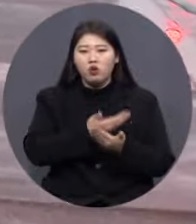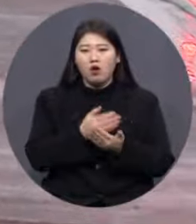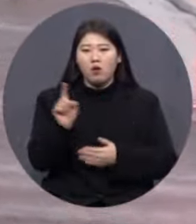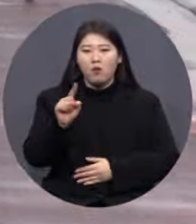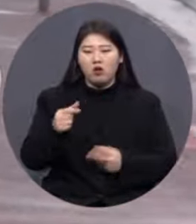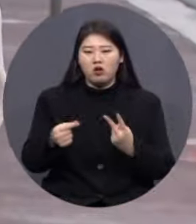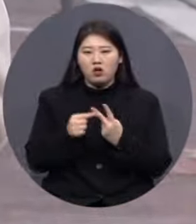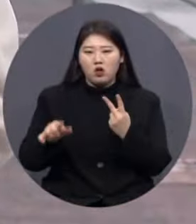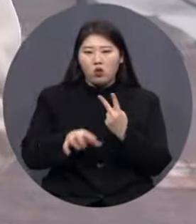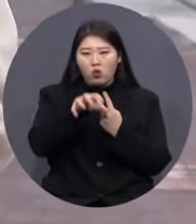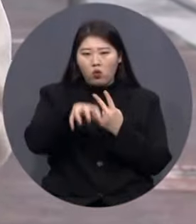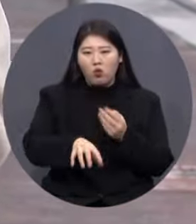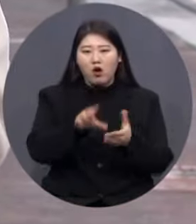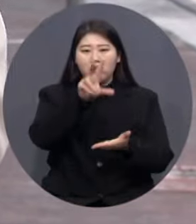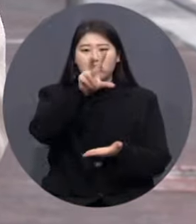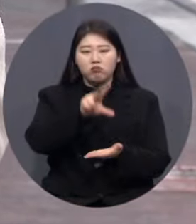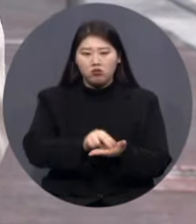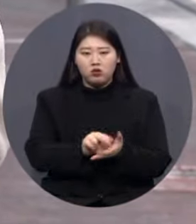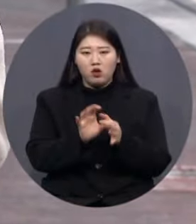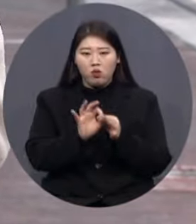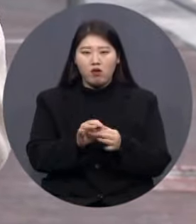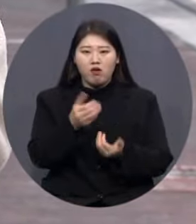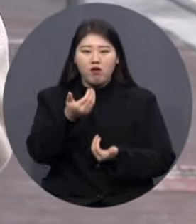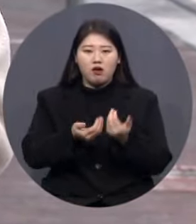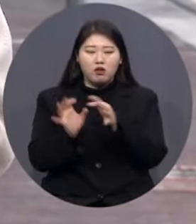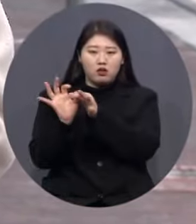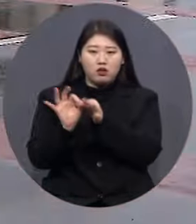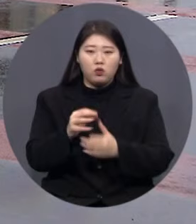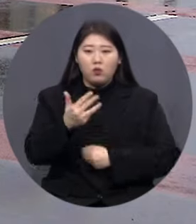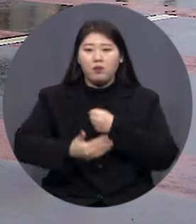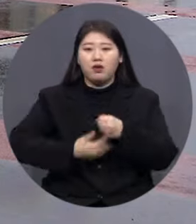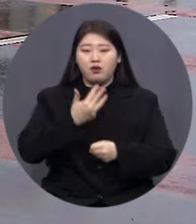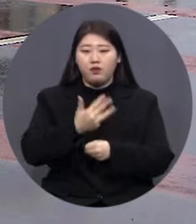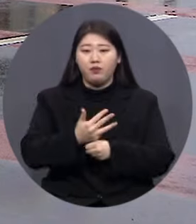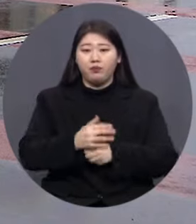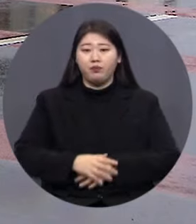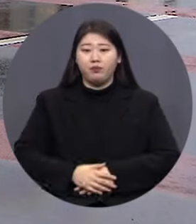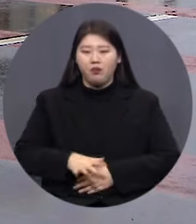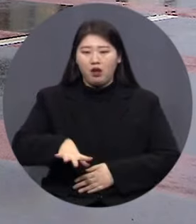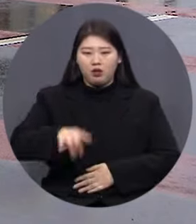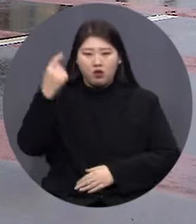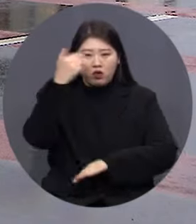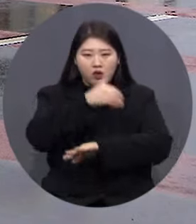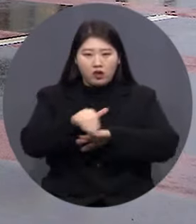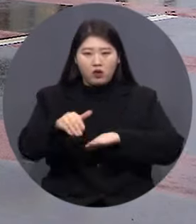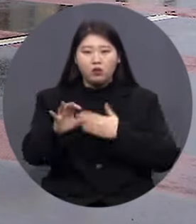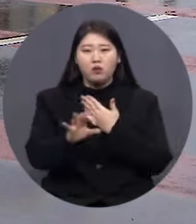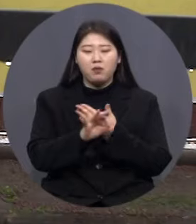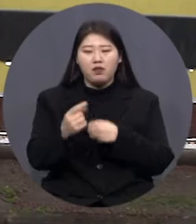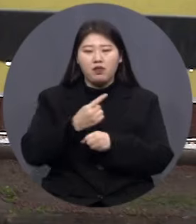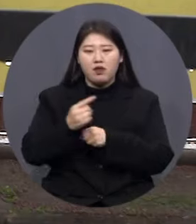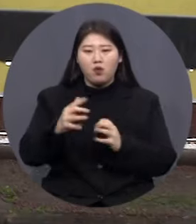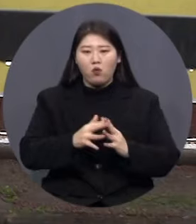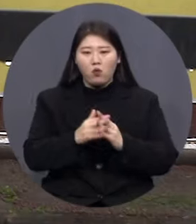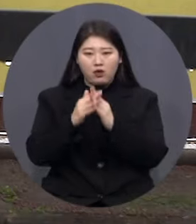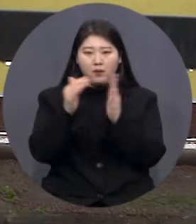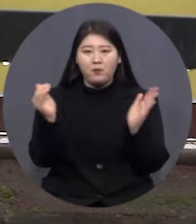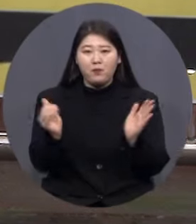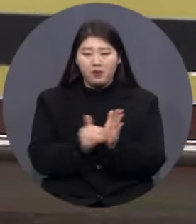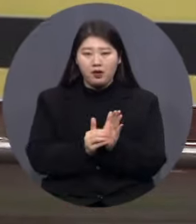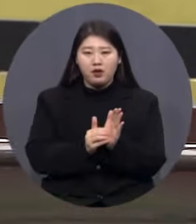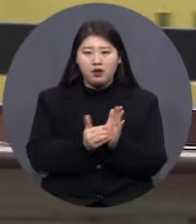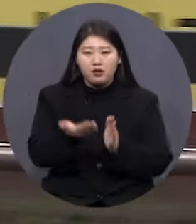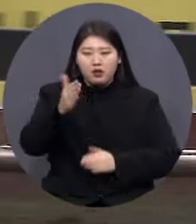건설 논란과 갈등이 8년째 이어지고 있습니다 첫 계획대로라면 내년 완공 예정이지만 아직